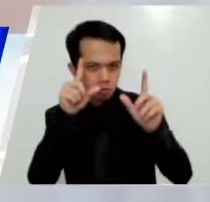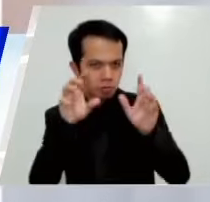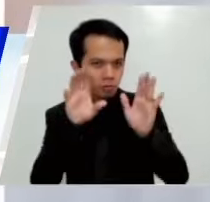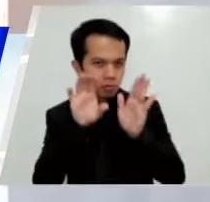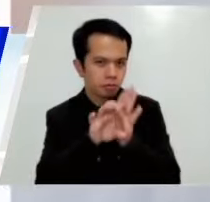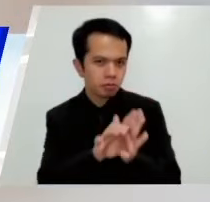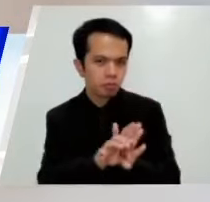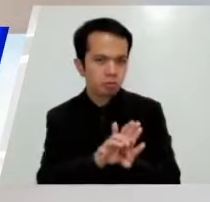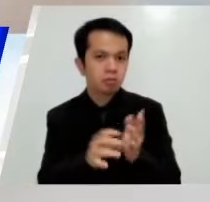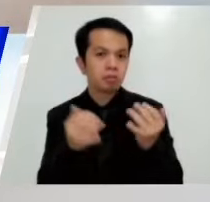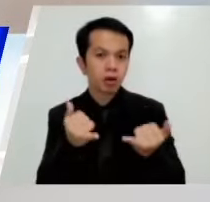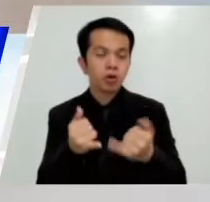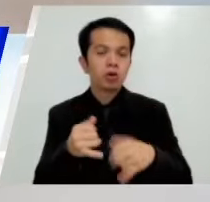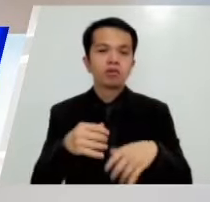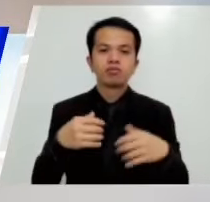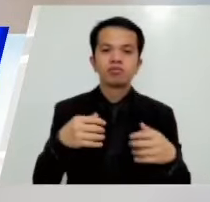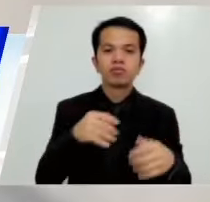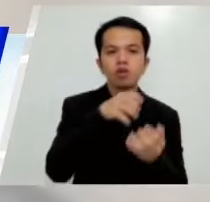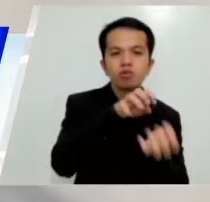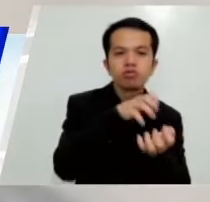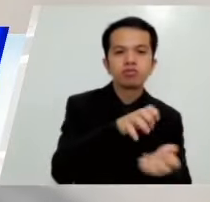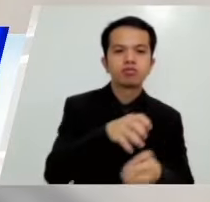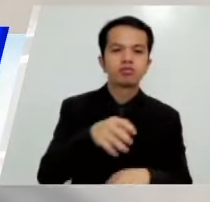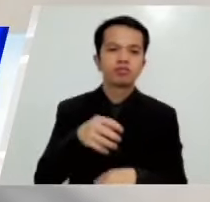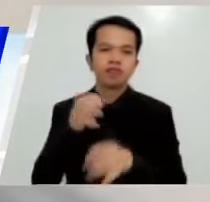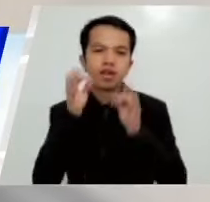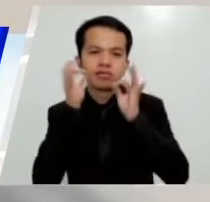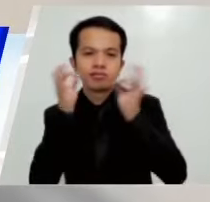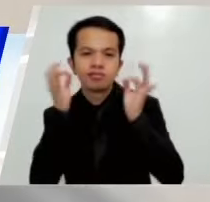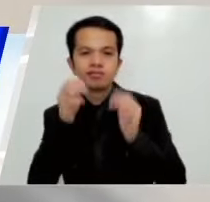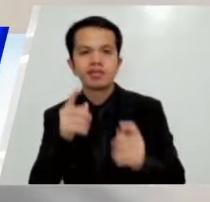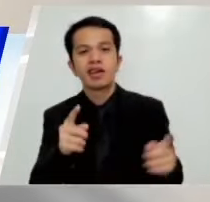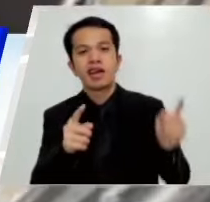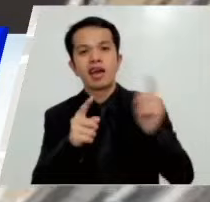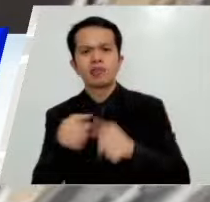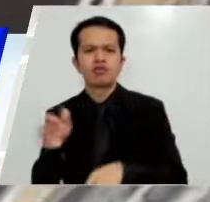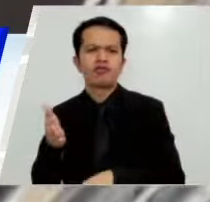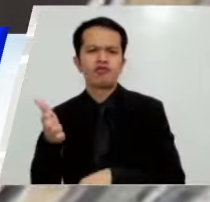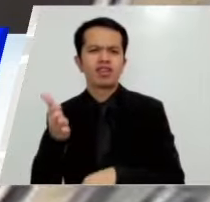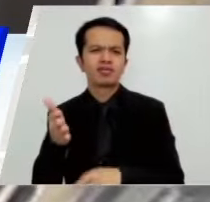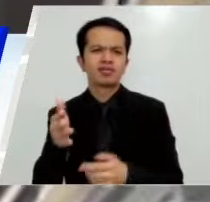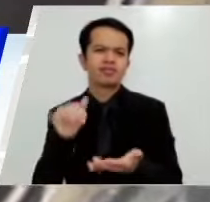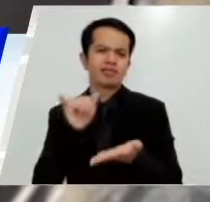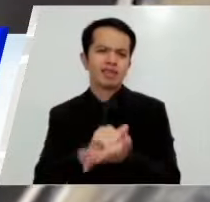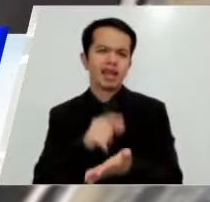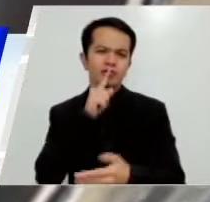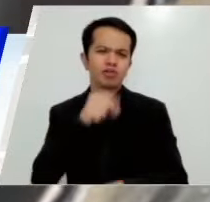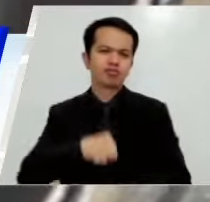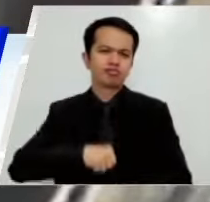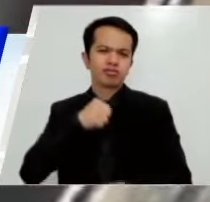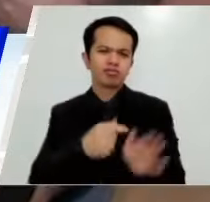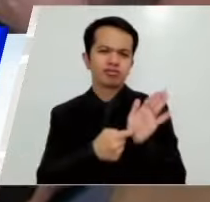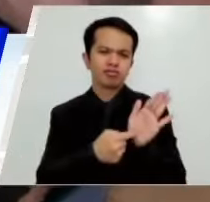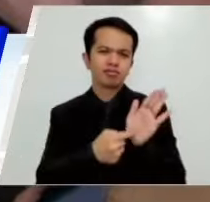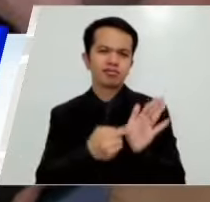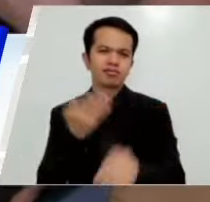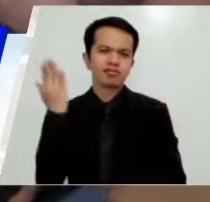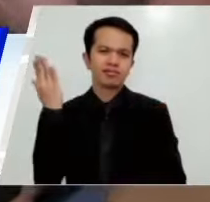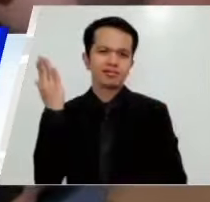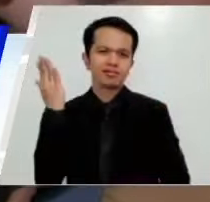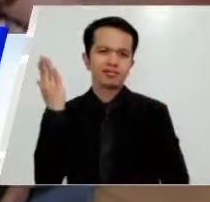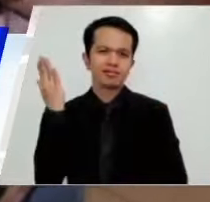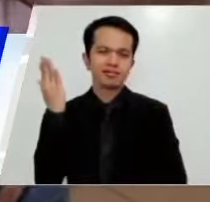mga aso, pusa, hanggang tilapia, talagang proud na proud ipakita ng ating mga kapuso. Pero